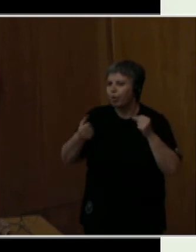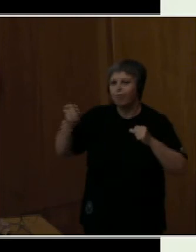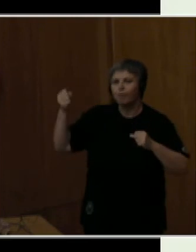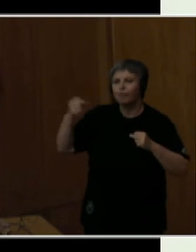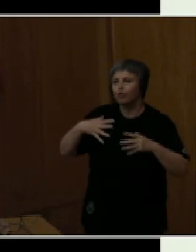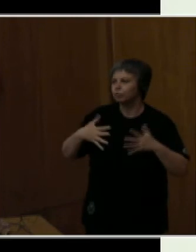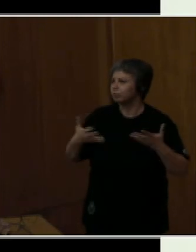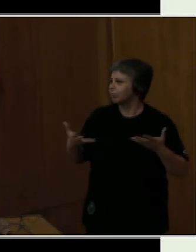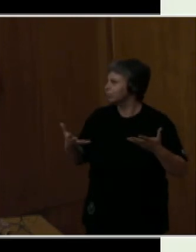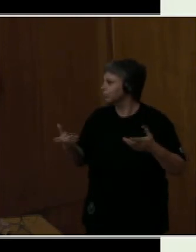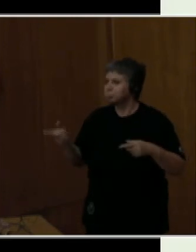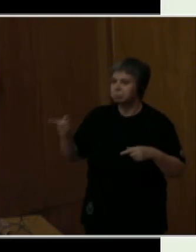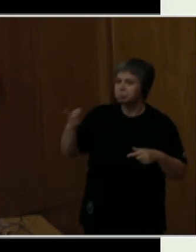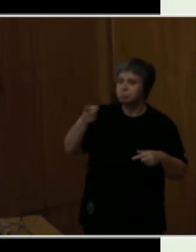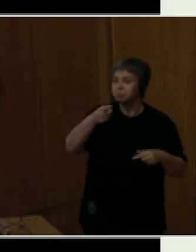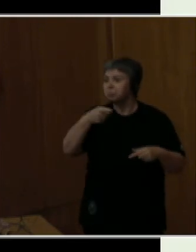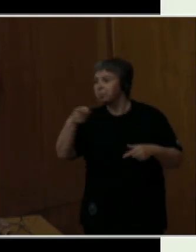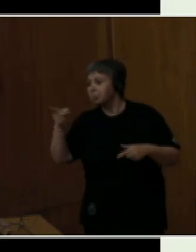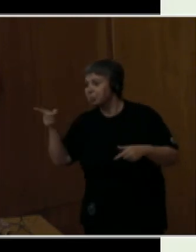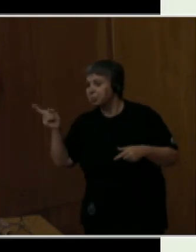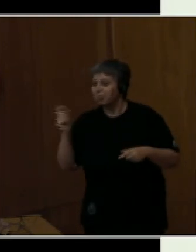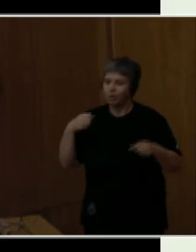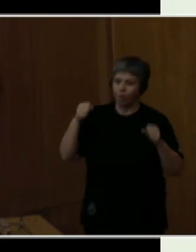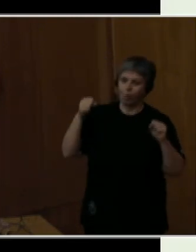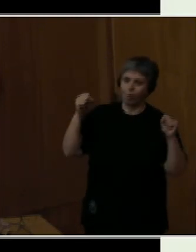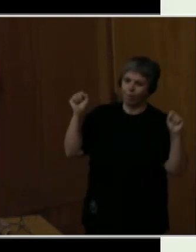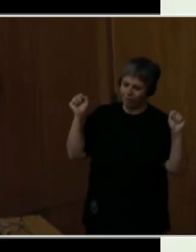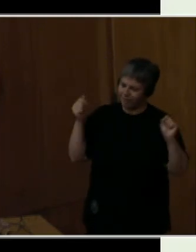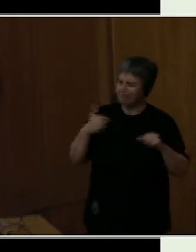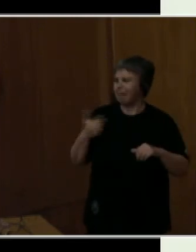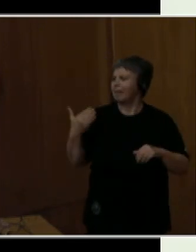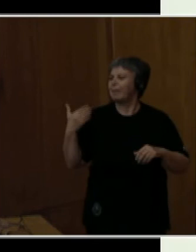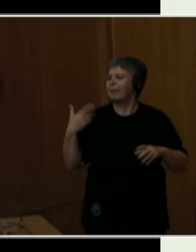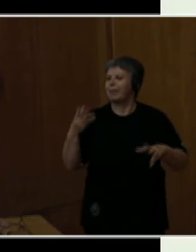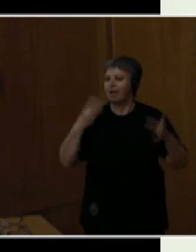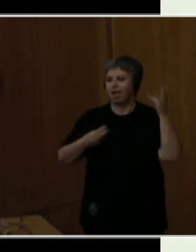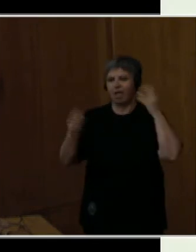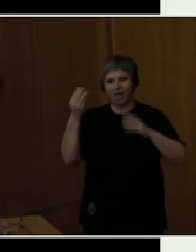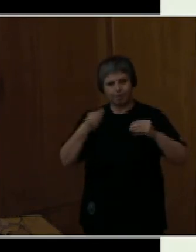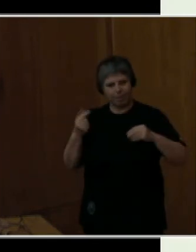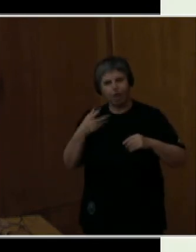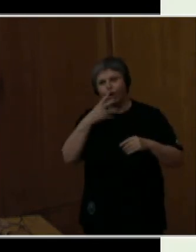Μπορεί όχι, και εγώ προσφάτως το έμαθα στην έρευνά μου για αυτή την παρουσίαση.